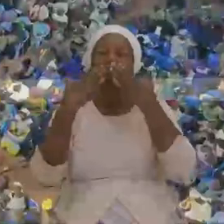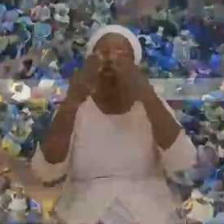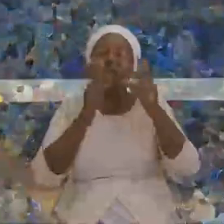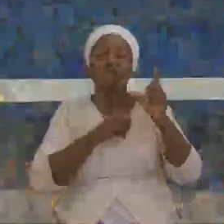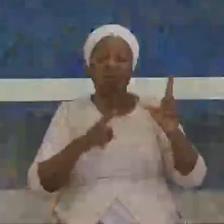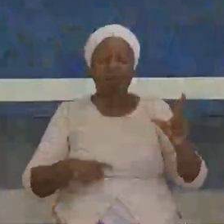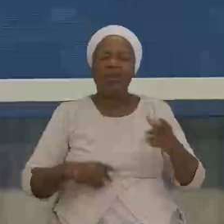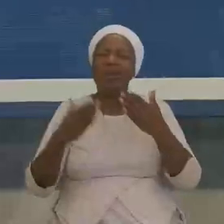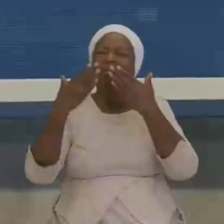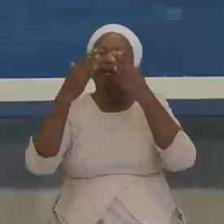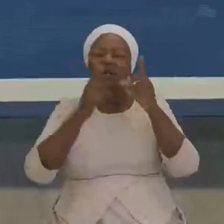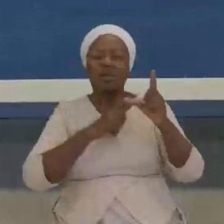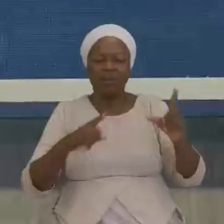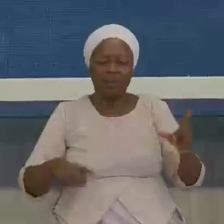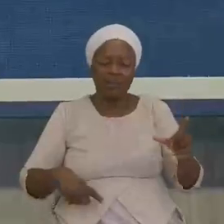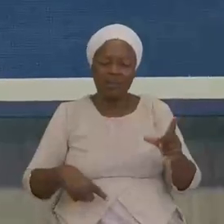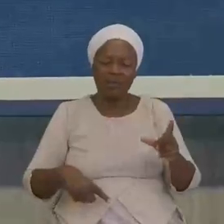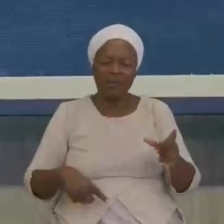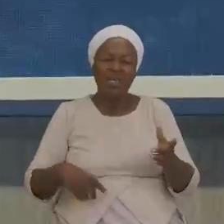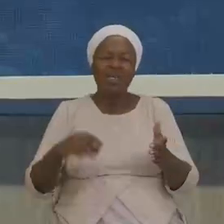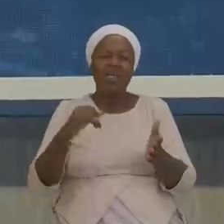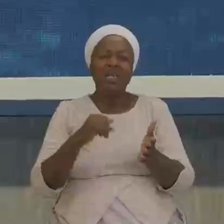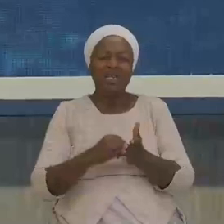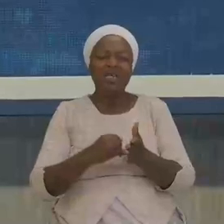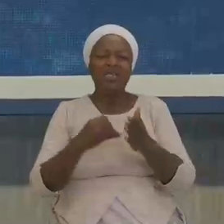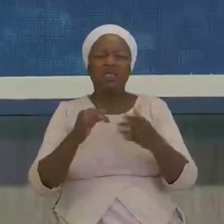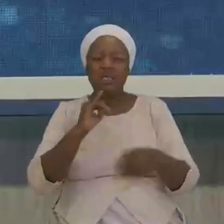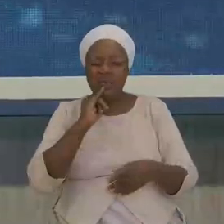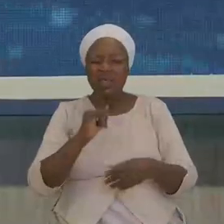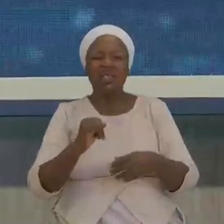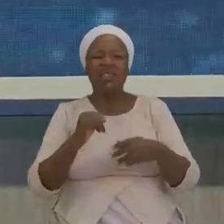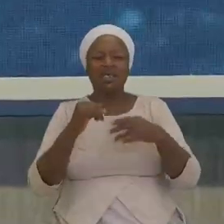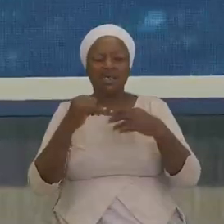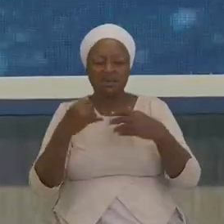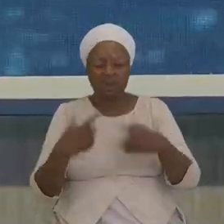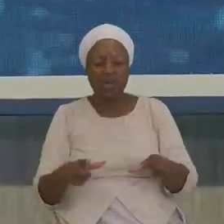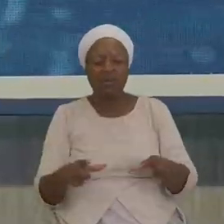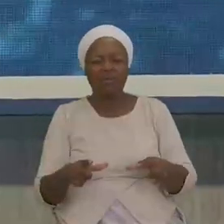Merci Seigneur. Merci Seigneur. C'est fait.